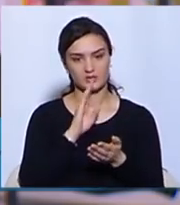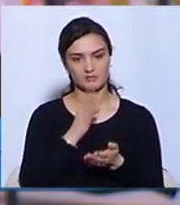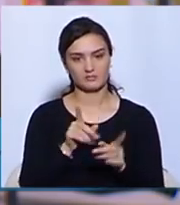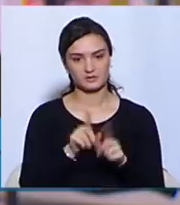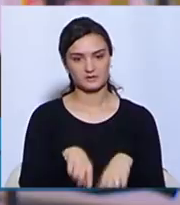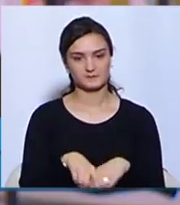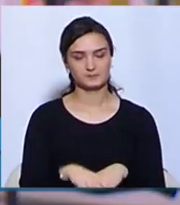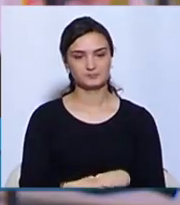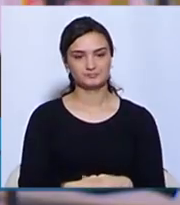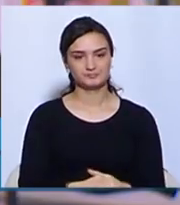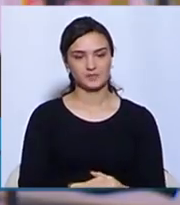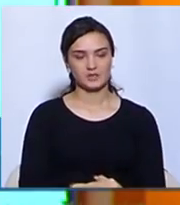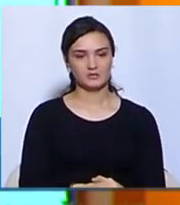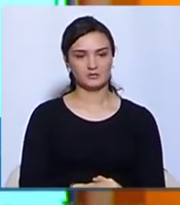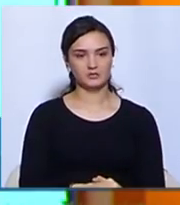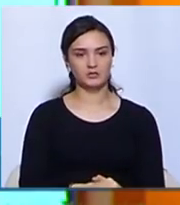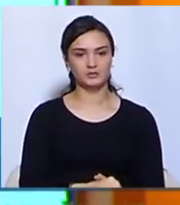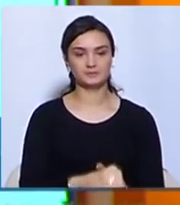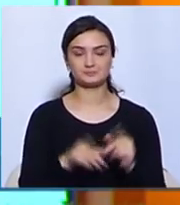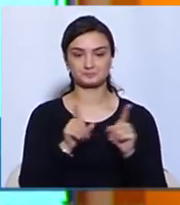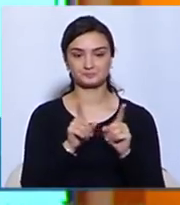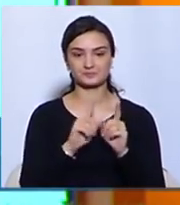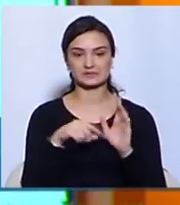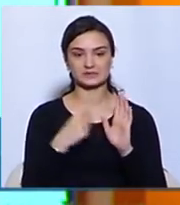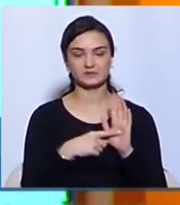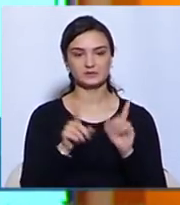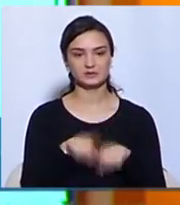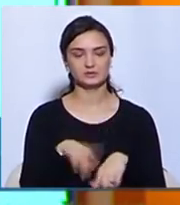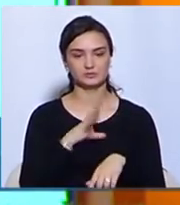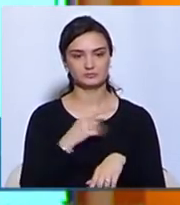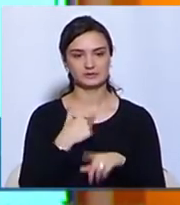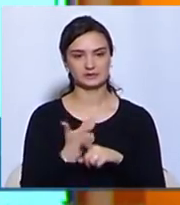ქალმაც. აი ასეთი კითხვა იყო, მე ძალიან